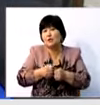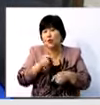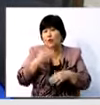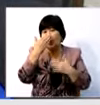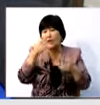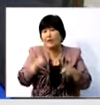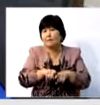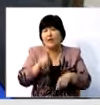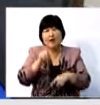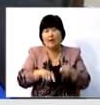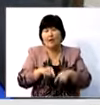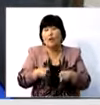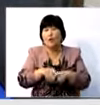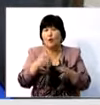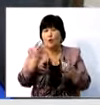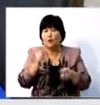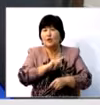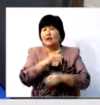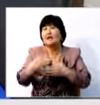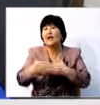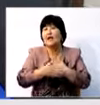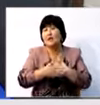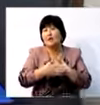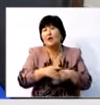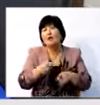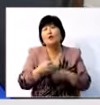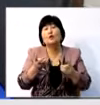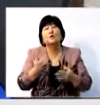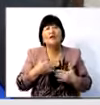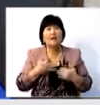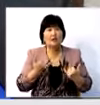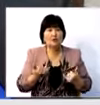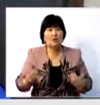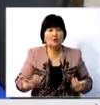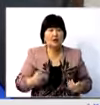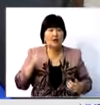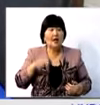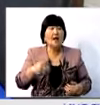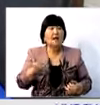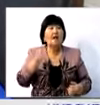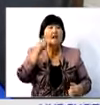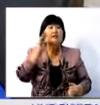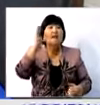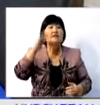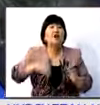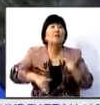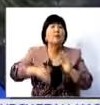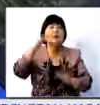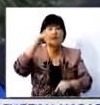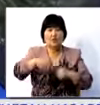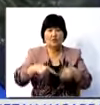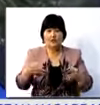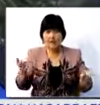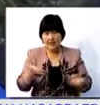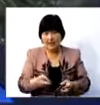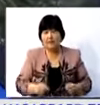были как родные но он еще сильнее сблизил это нужно не нам сегодняшний жуж это нужно завтра подрастающее поколение